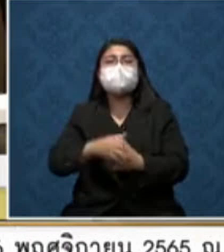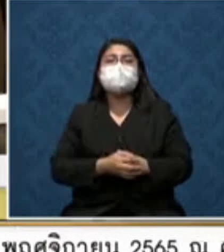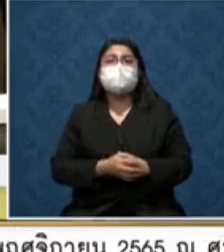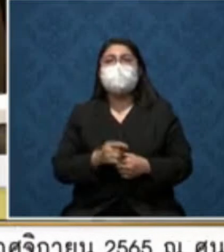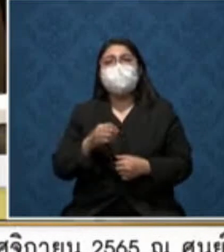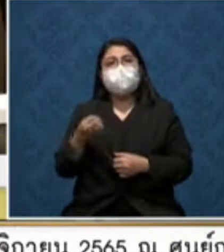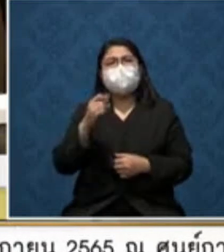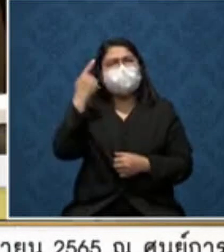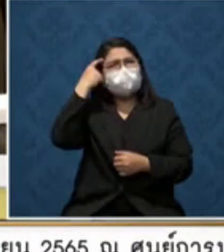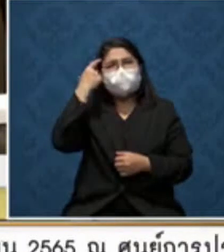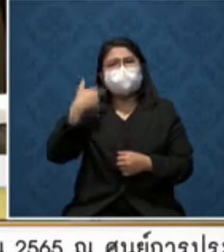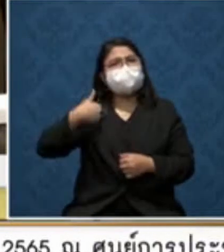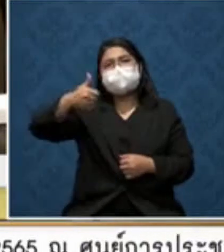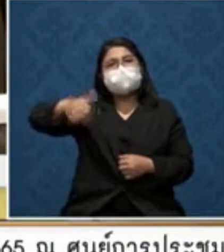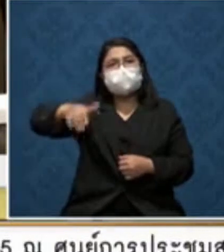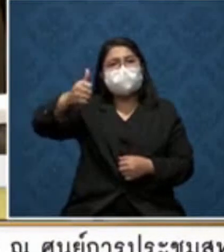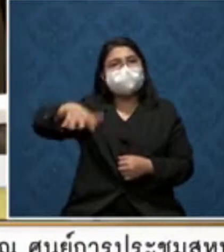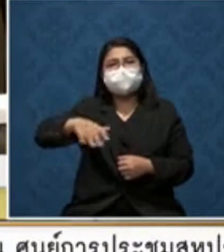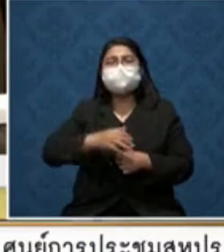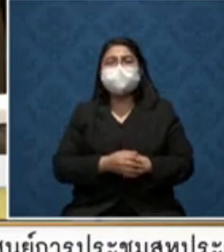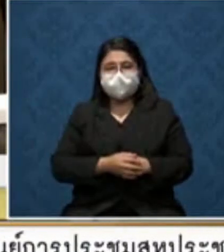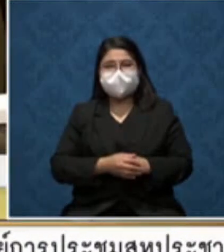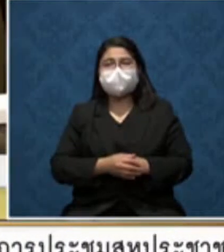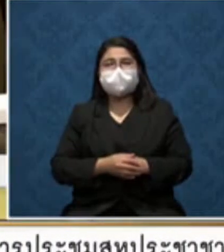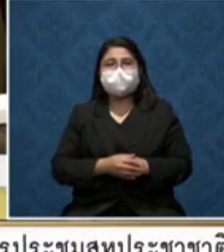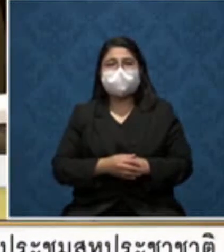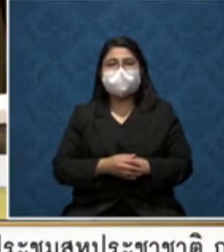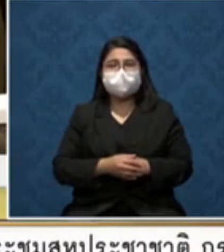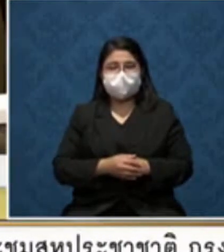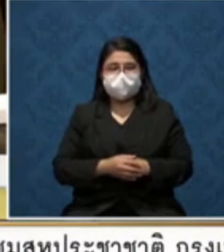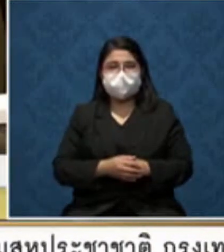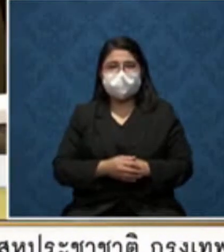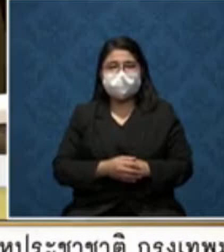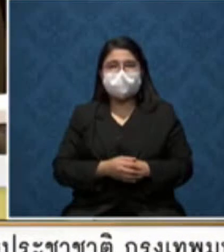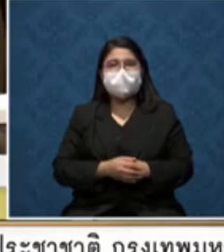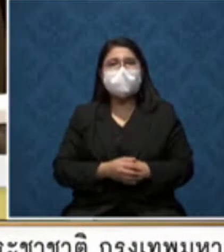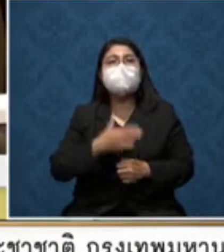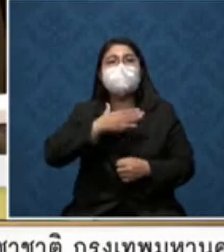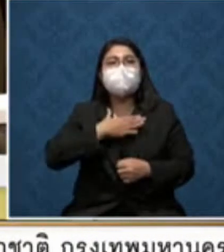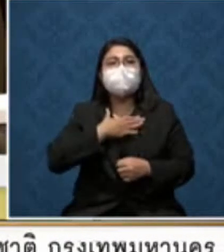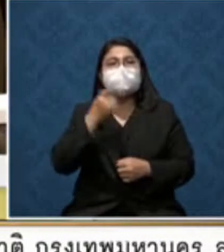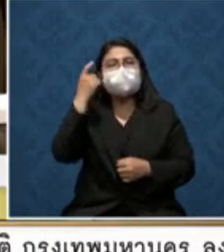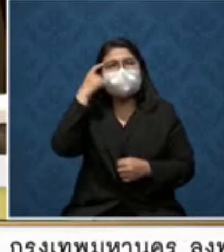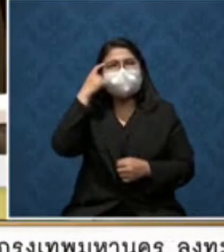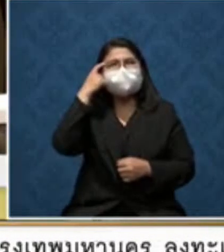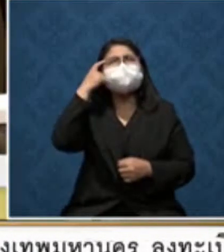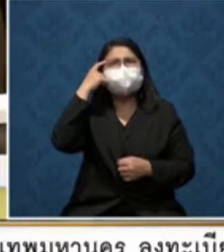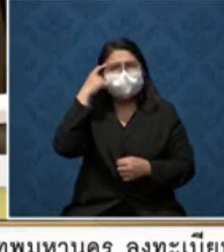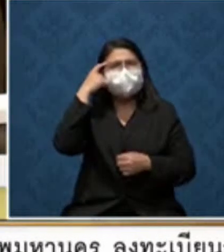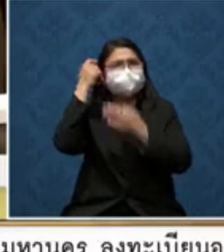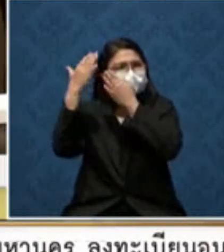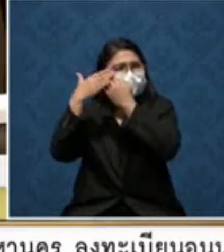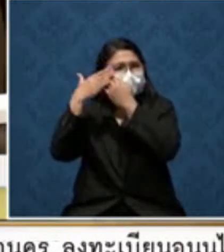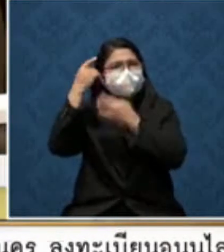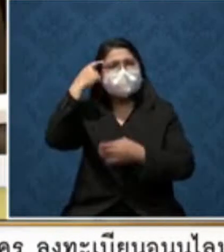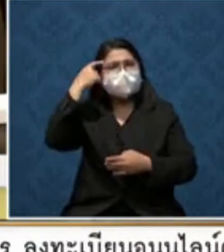ผมวาไม่ได้นะผมวาไม่ได้ตรงนี้ครับผมกตคิดว่าเราเองต้ตงสติให้ดีครั